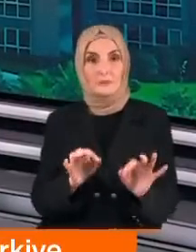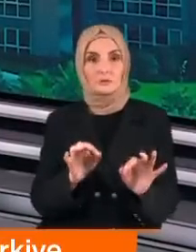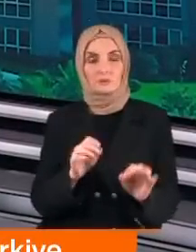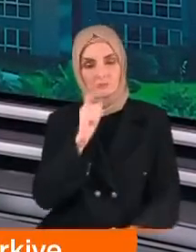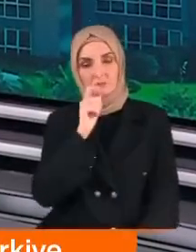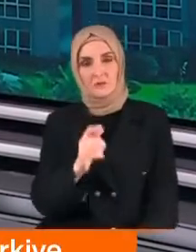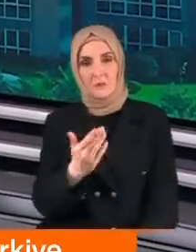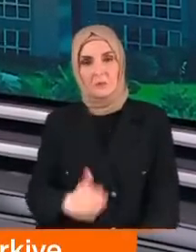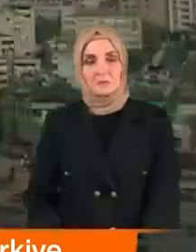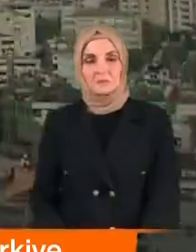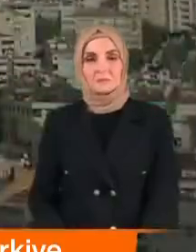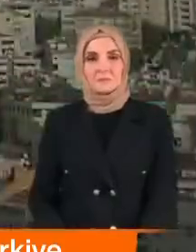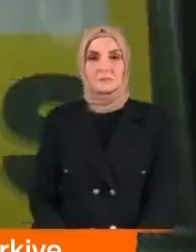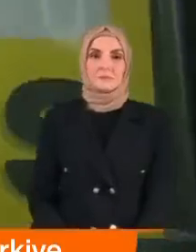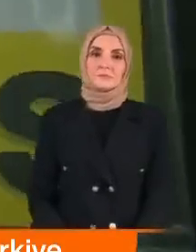geliyor.